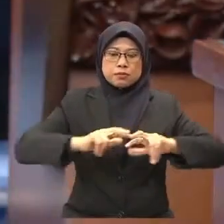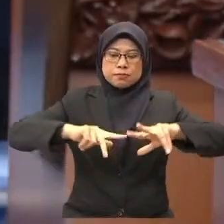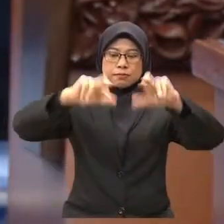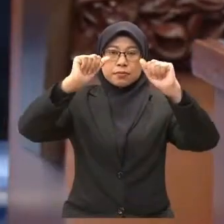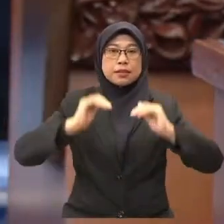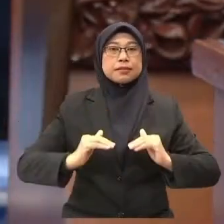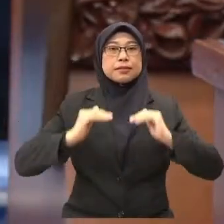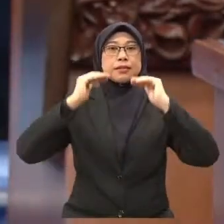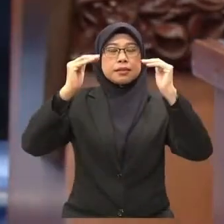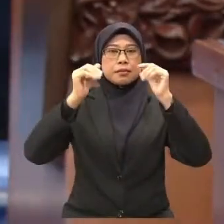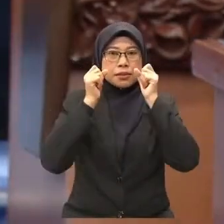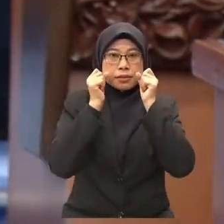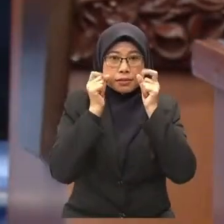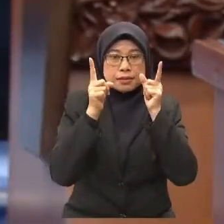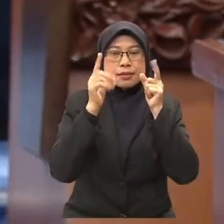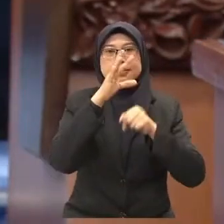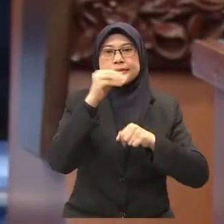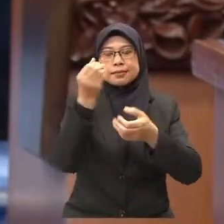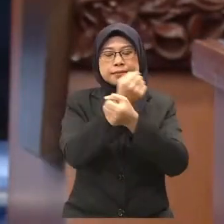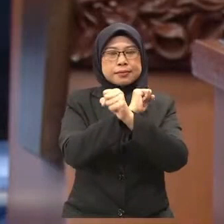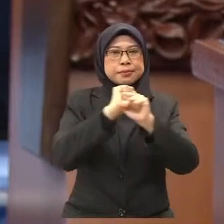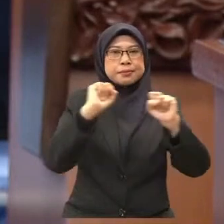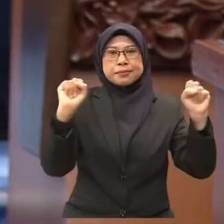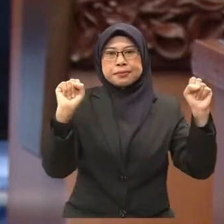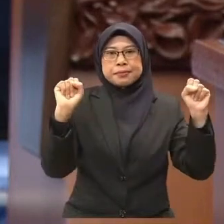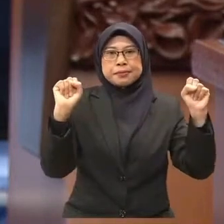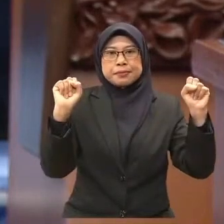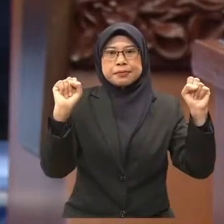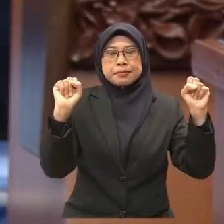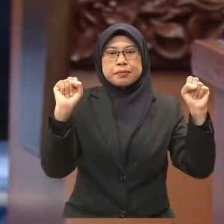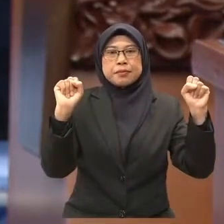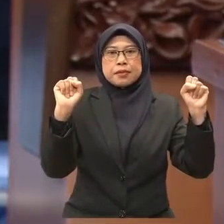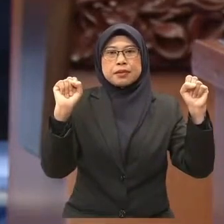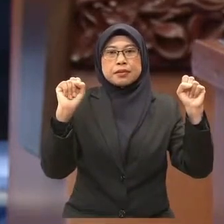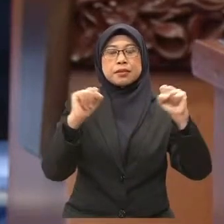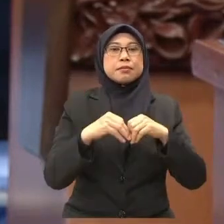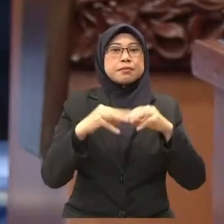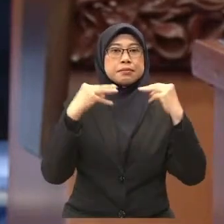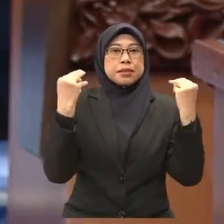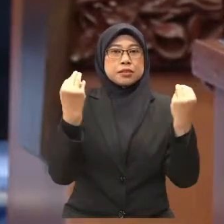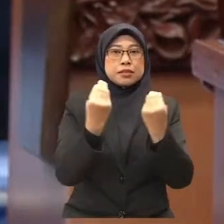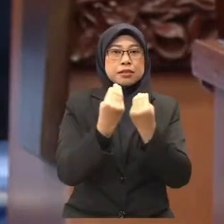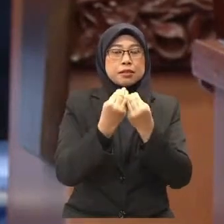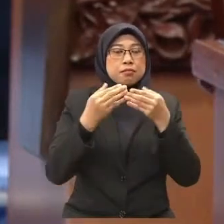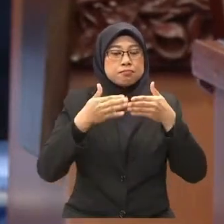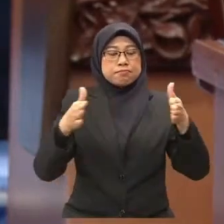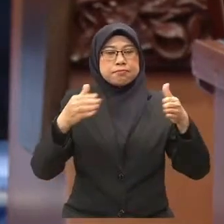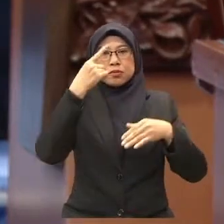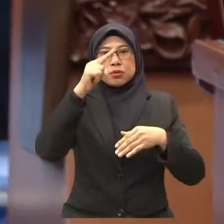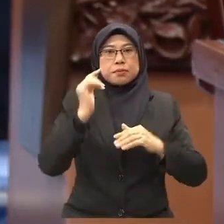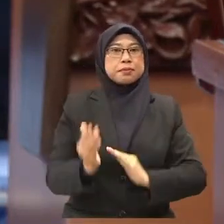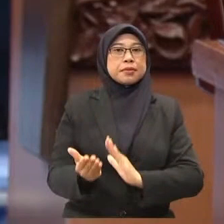tahap kesedaran serta kesiapsiagaan, public awareness dan public preparedness dalam menghadapi